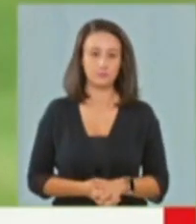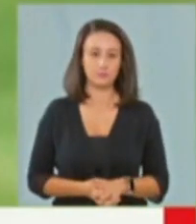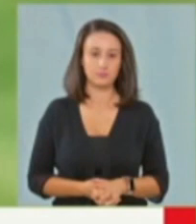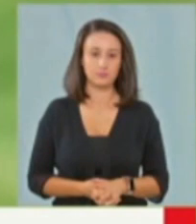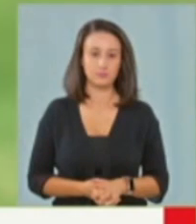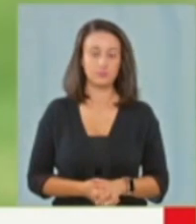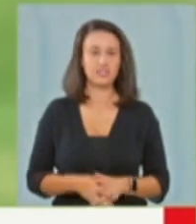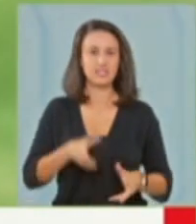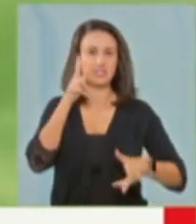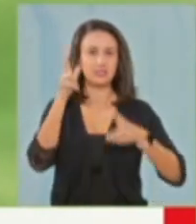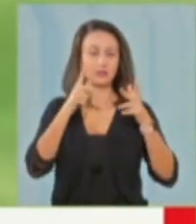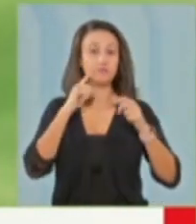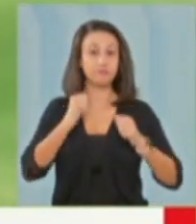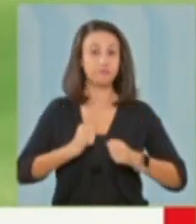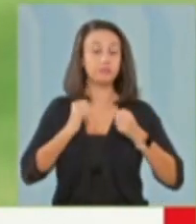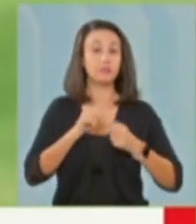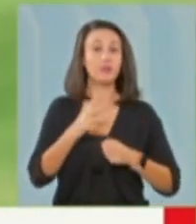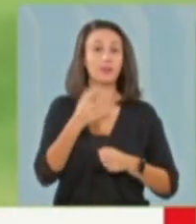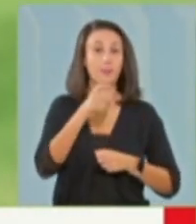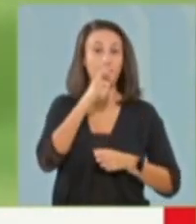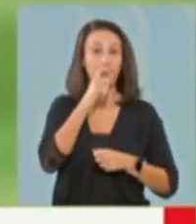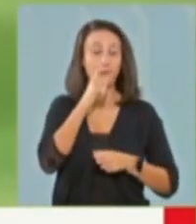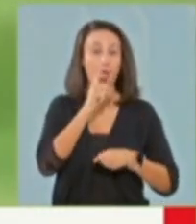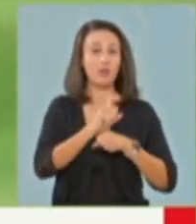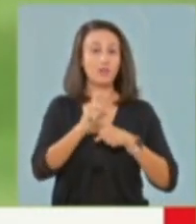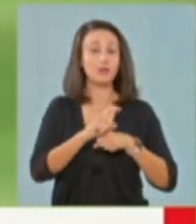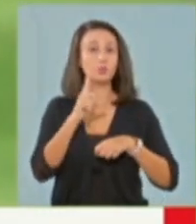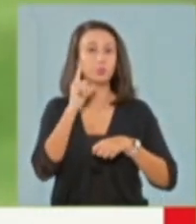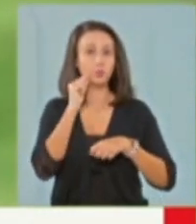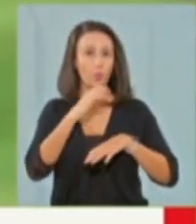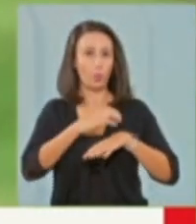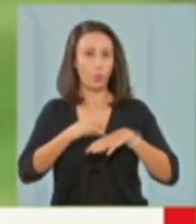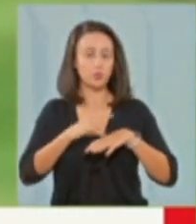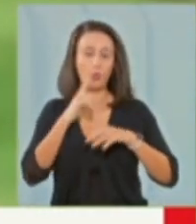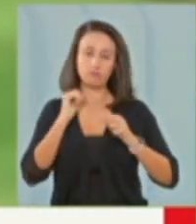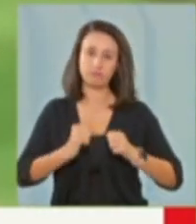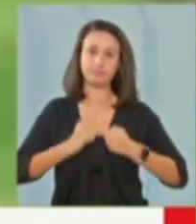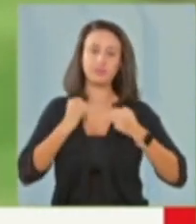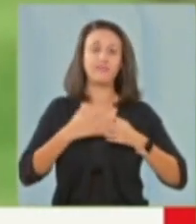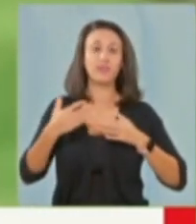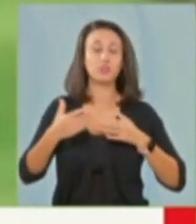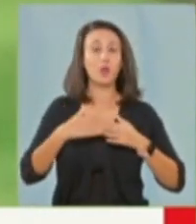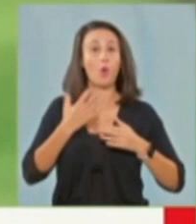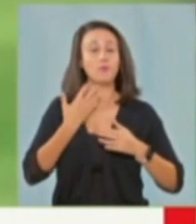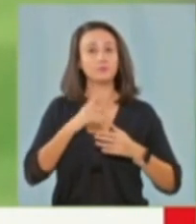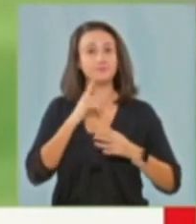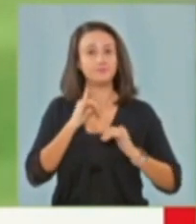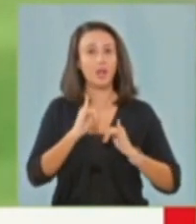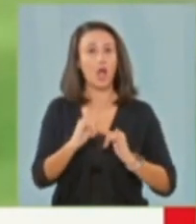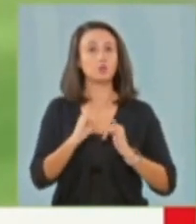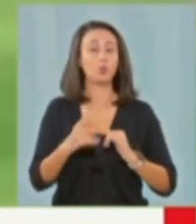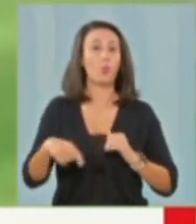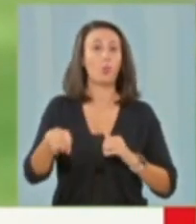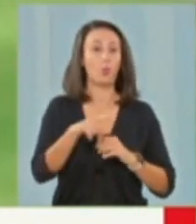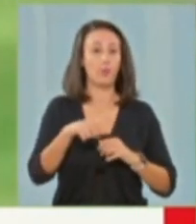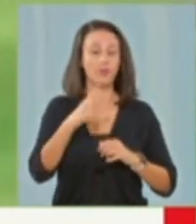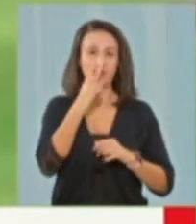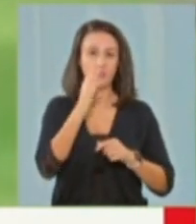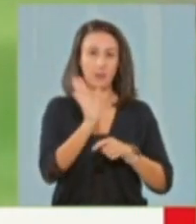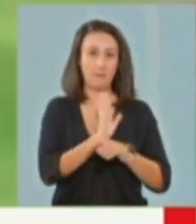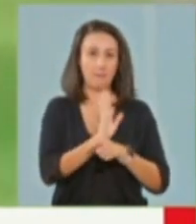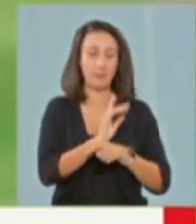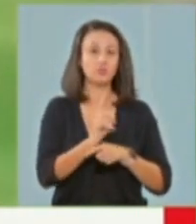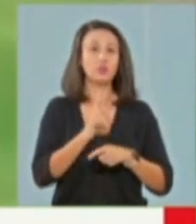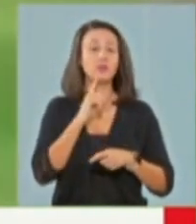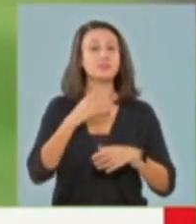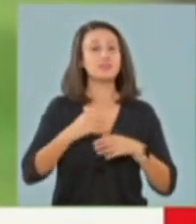strigătele de disperare ale celor trei bărbați acuzați de puiul de urs eu alertat pe vecinii care au sărit imediat în ajutorul lui în imaginile filmate